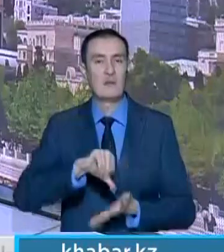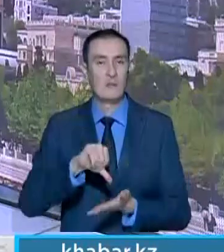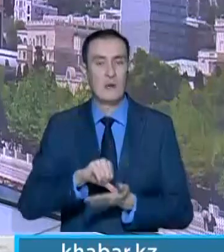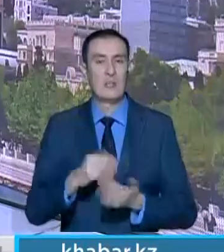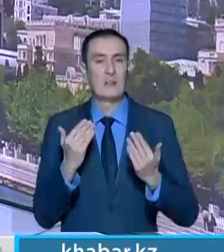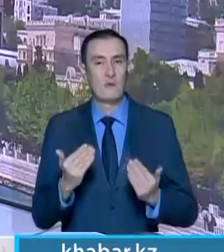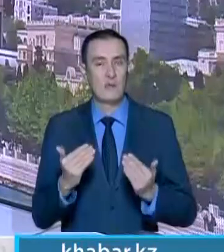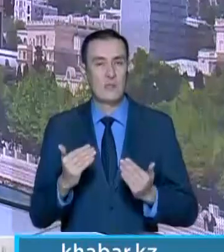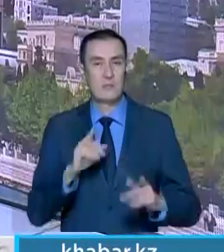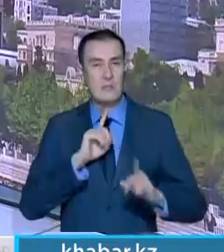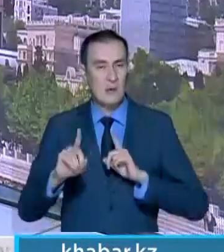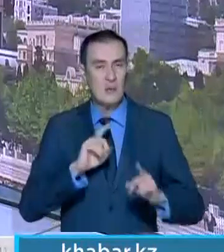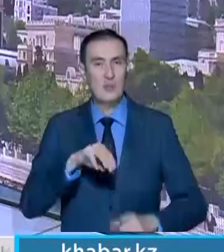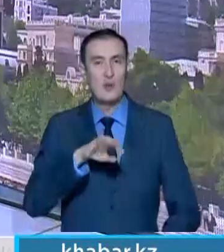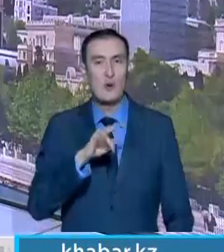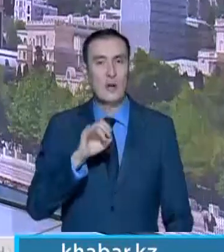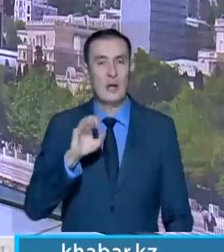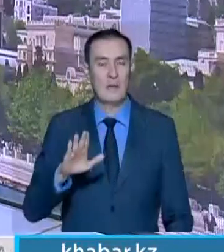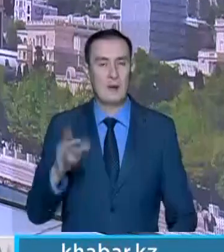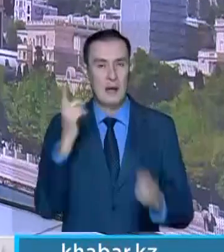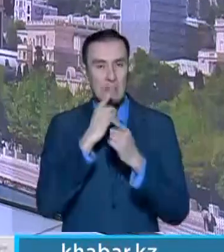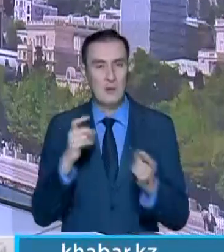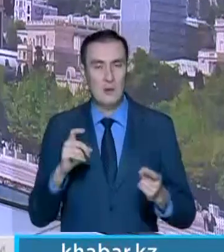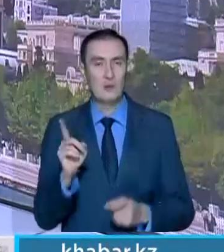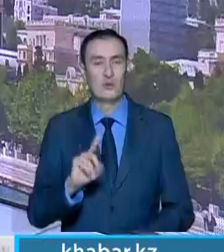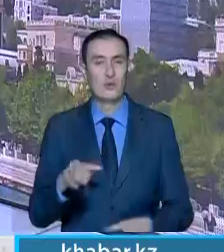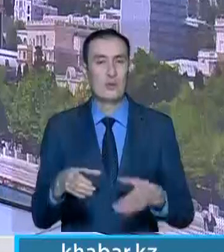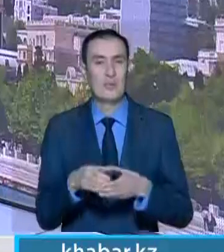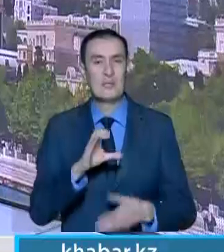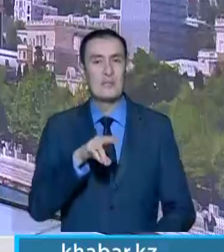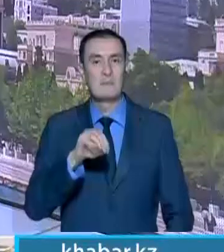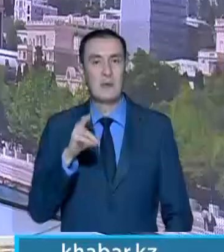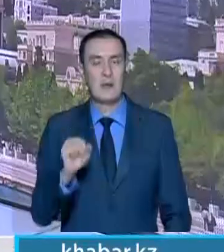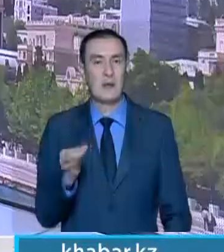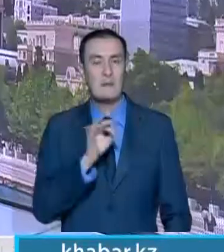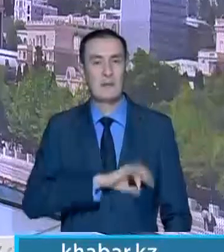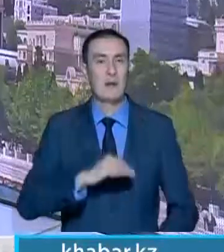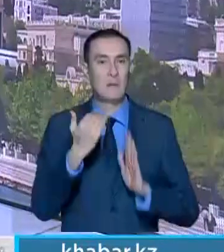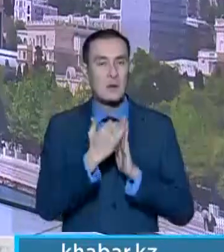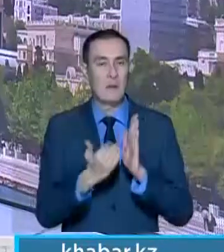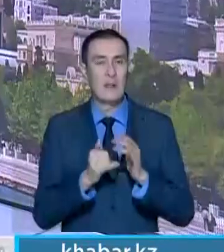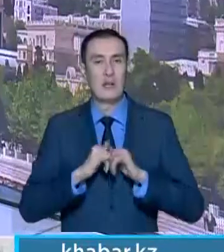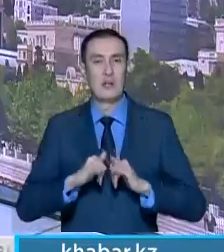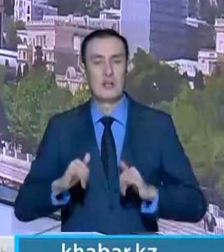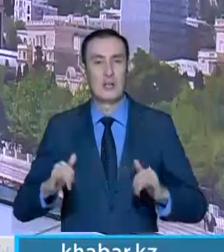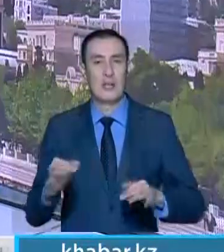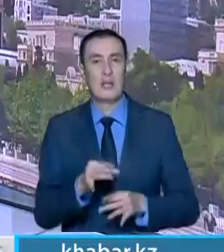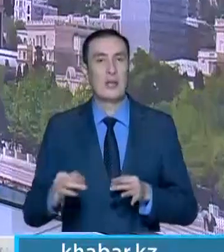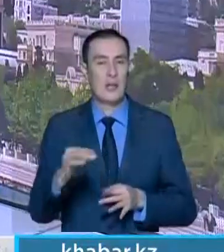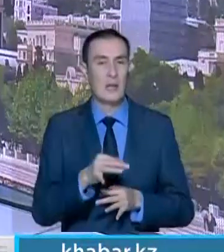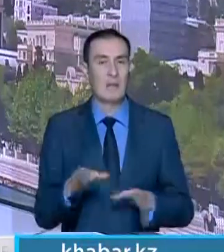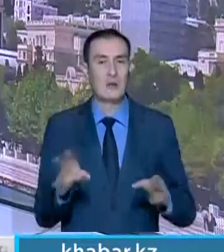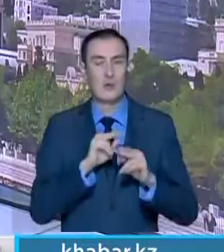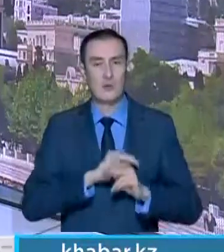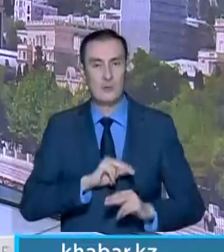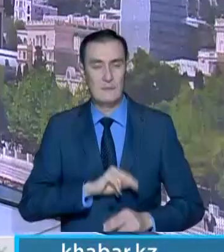на сегодняшнем саммите, Касым-Жомарт Токаев отметил, что СПЕКа стала эффективной платформой для расширения региона. Национального